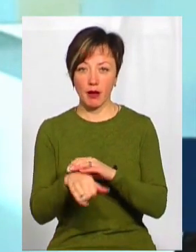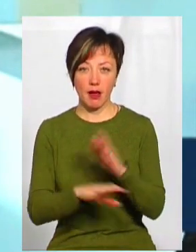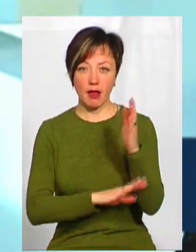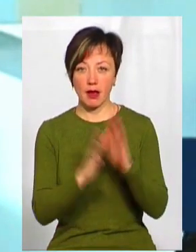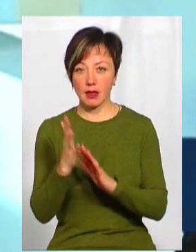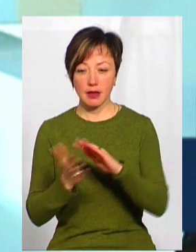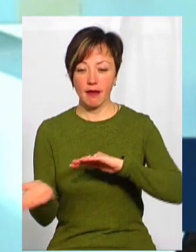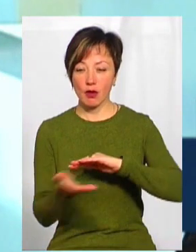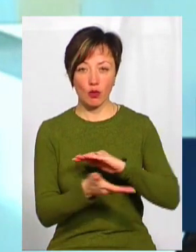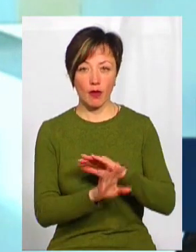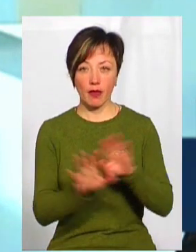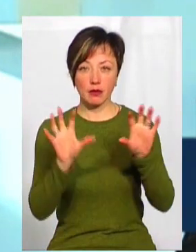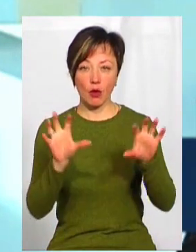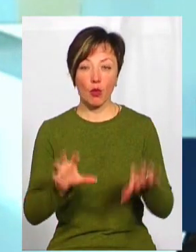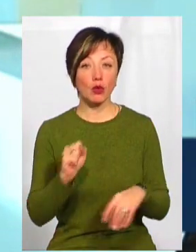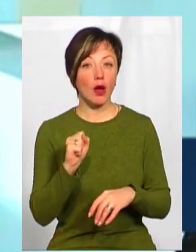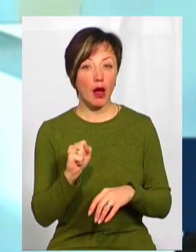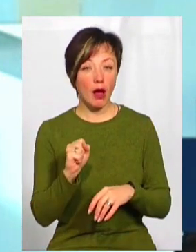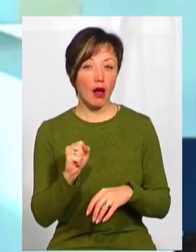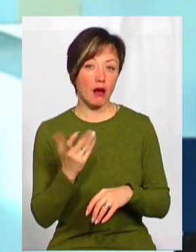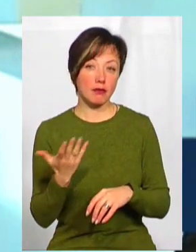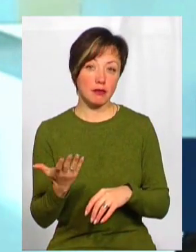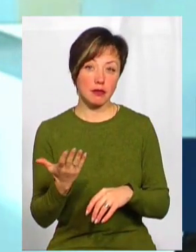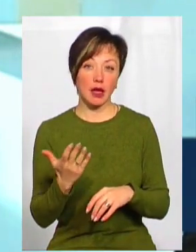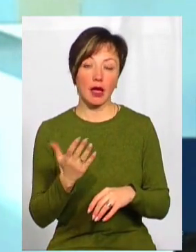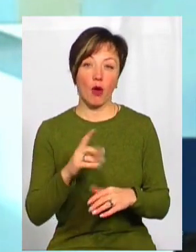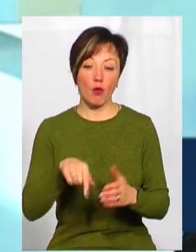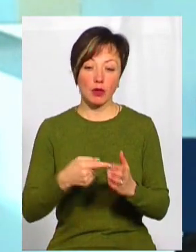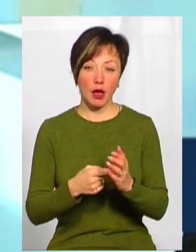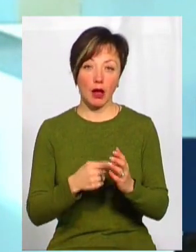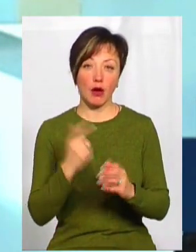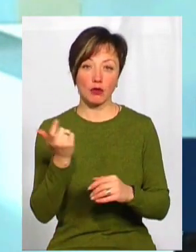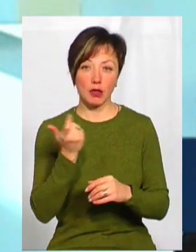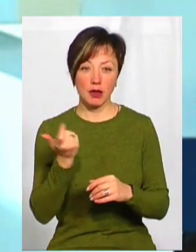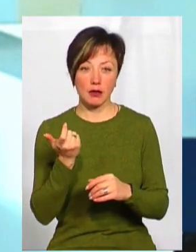не вирубували незаконно. А лісокомунальних, ну, я думаю, що